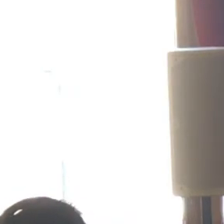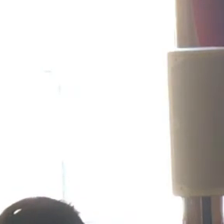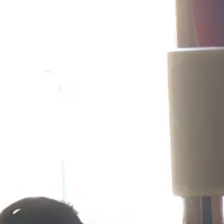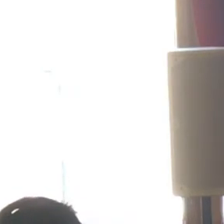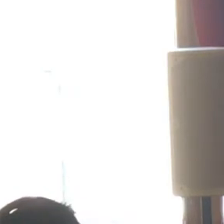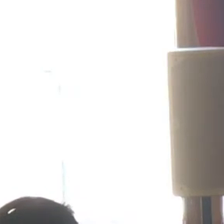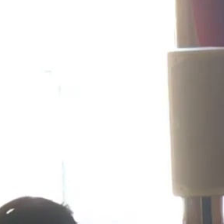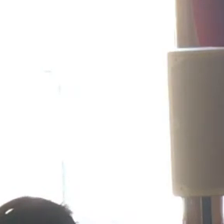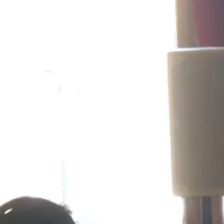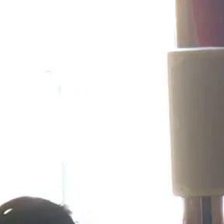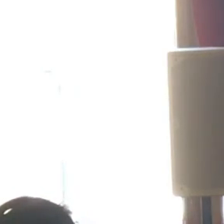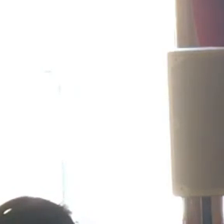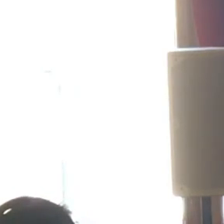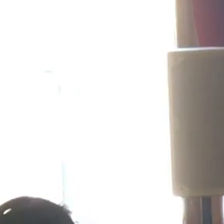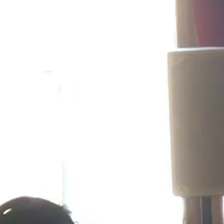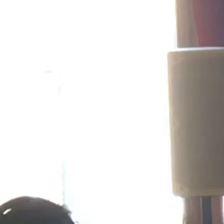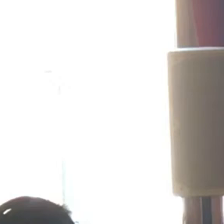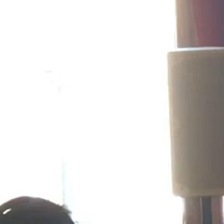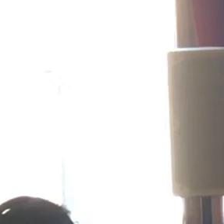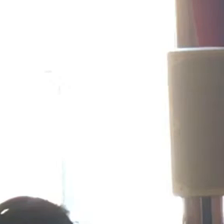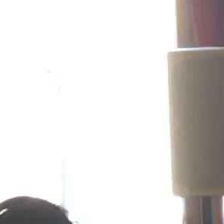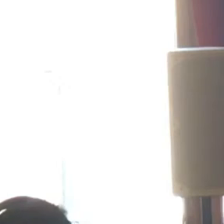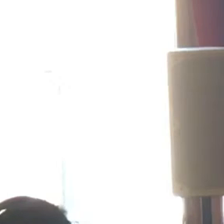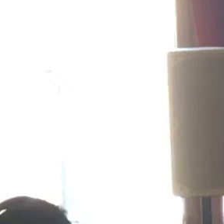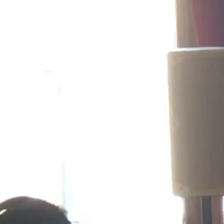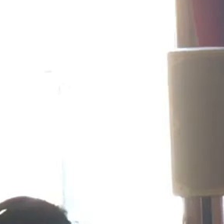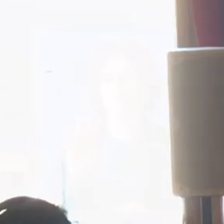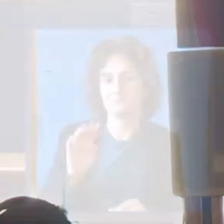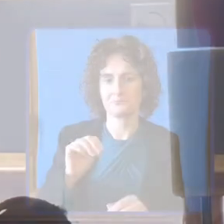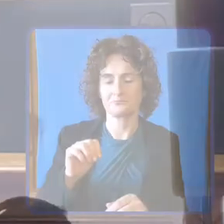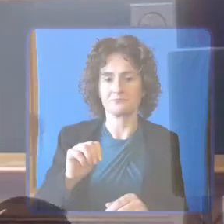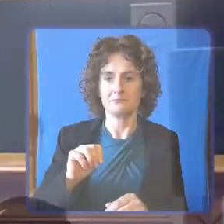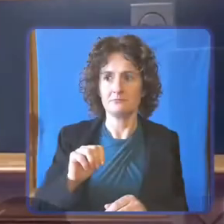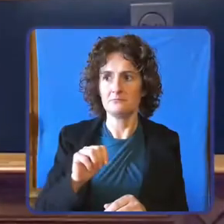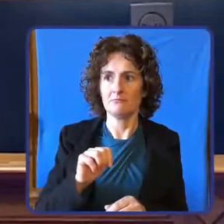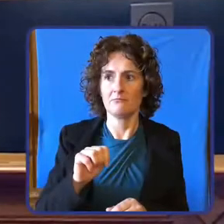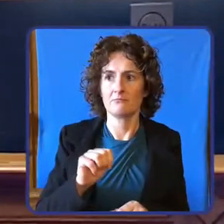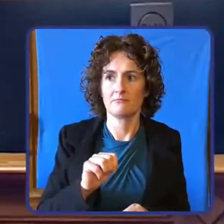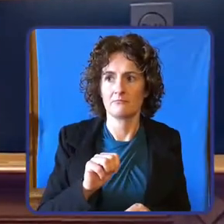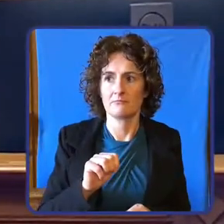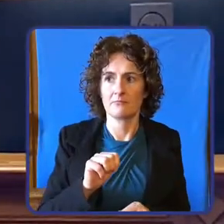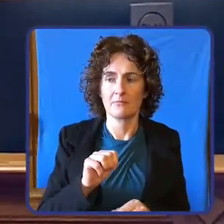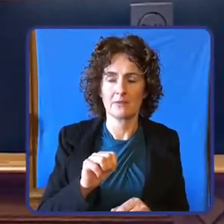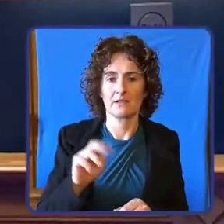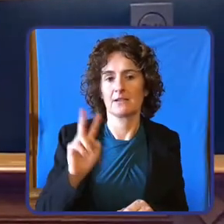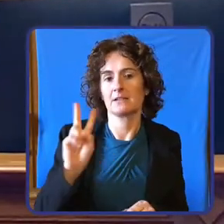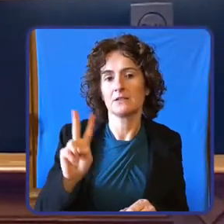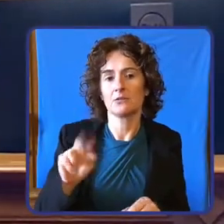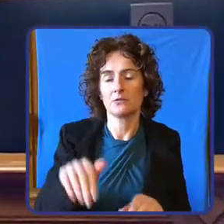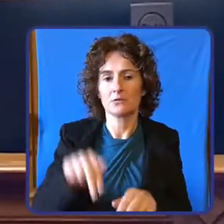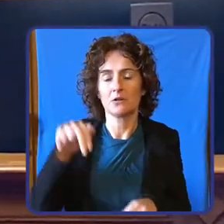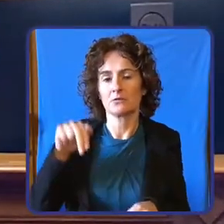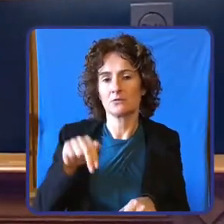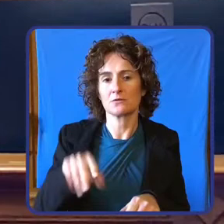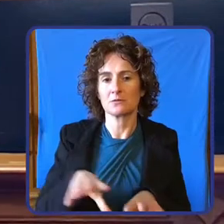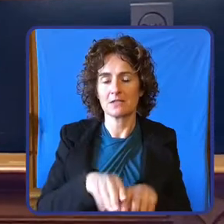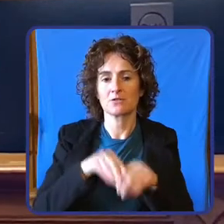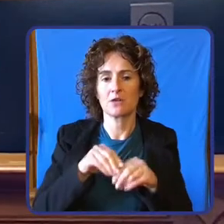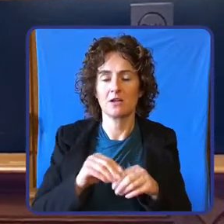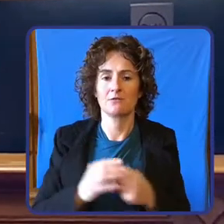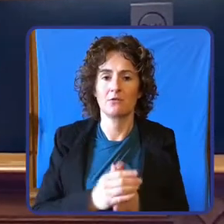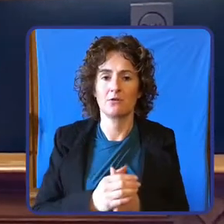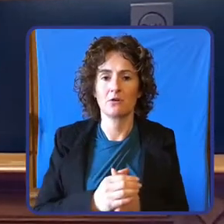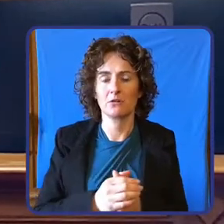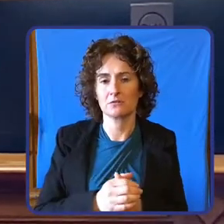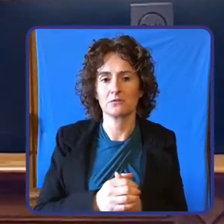Tíz igen, egy nem és négy tartózkodással elfogadtuk, úgyhogy reméljük, hogy Cseri Tamás is örülni fog, hogyha a várost